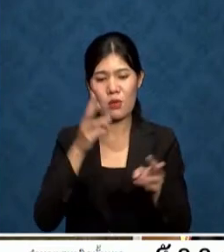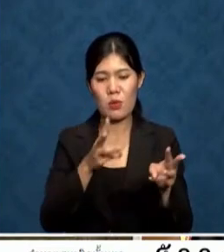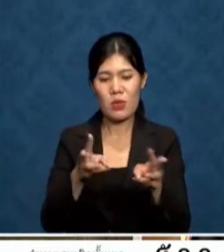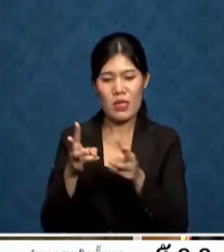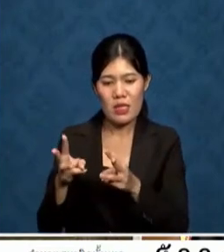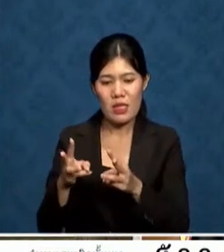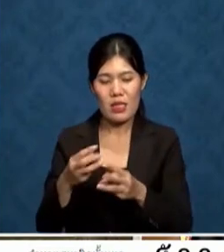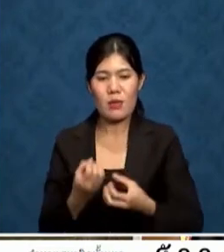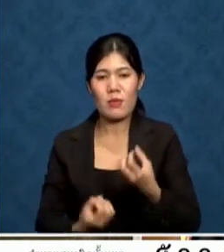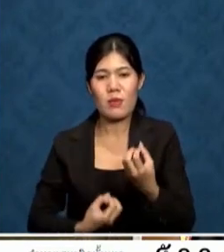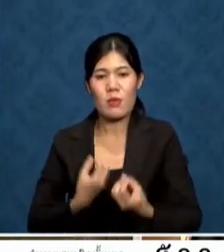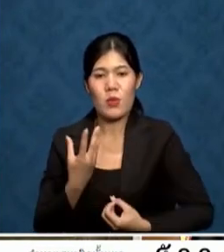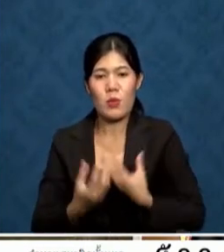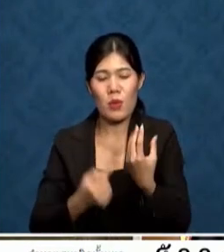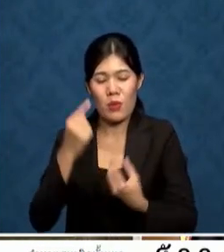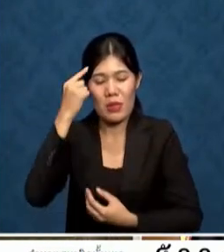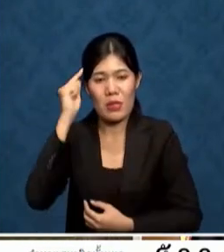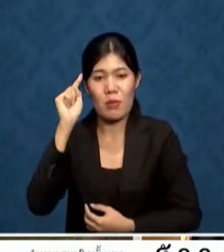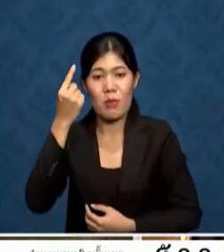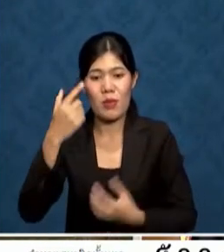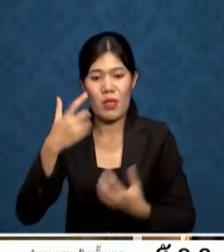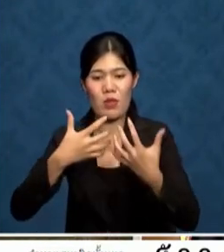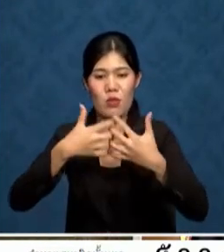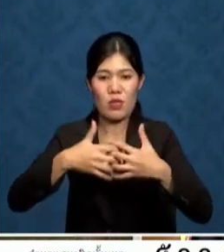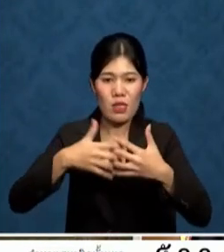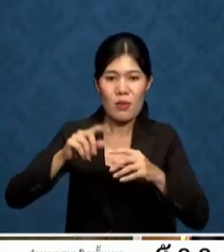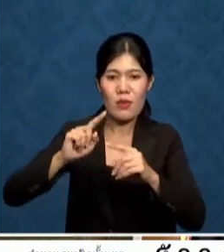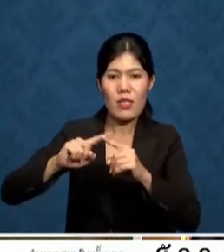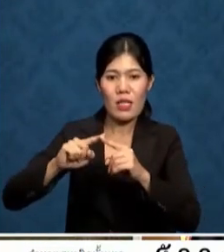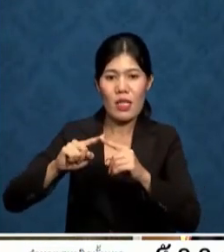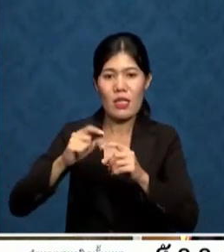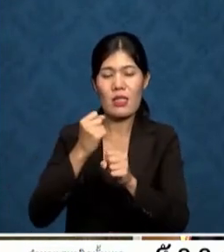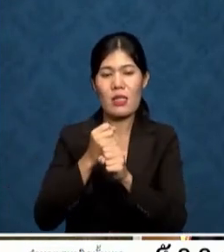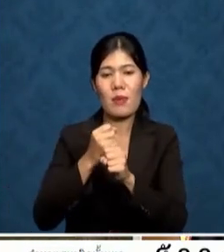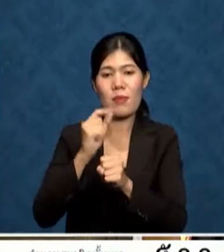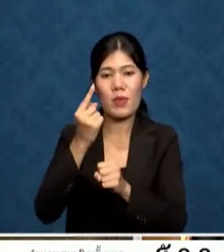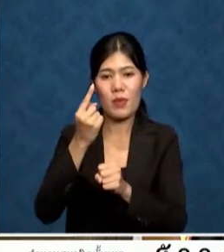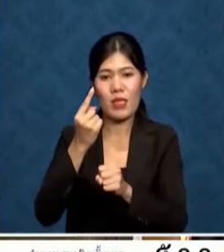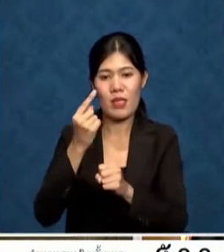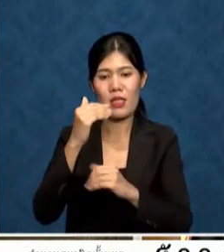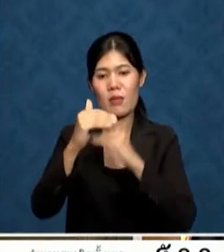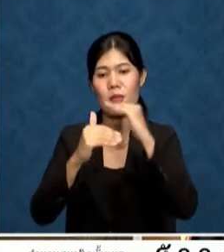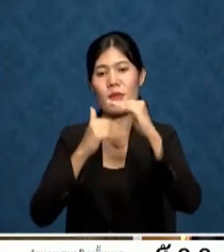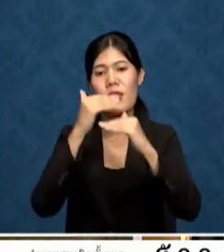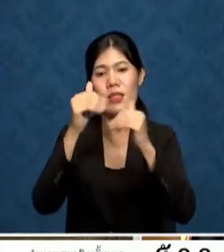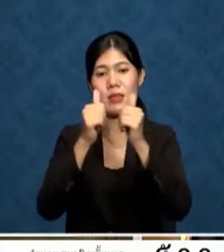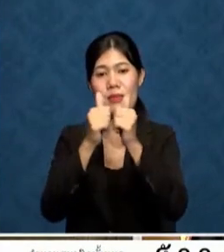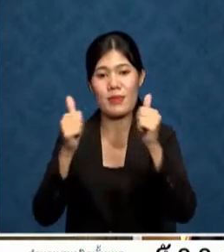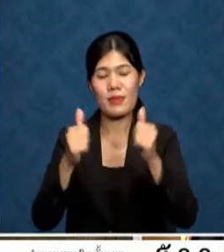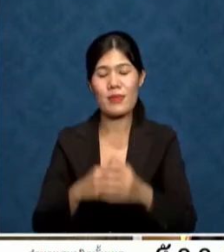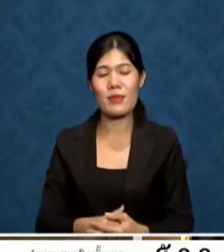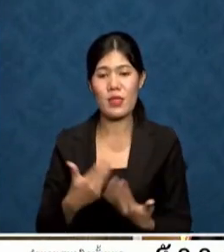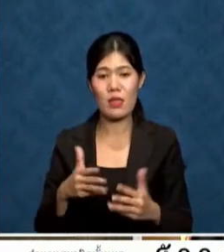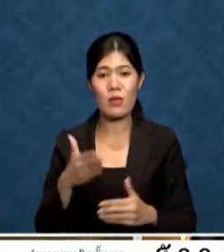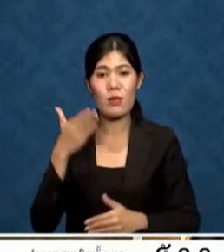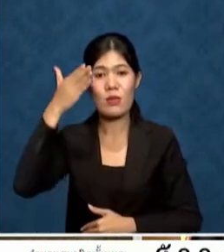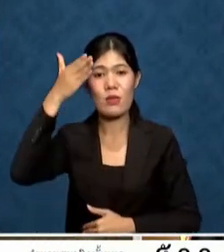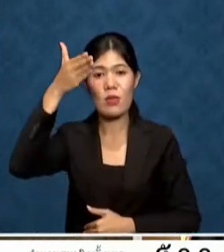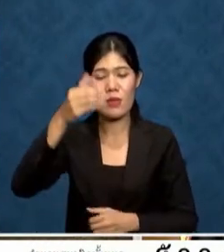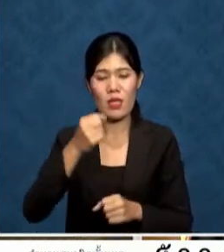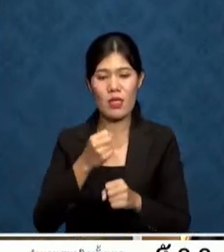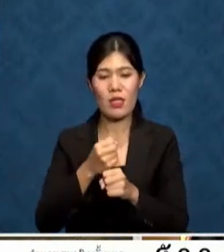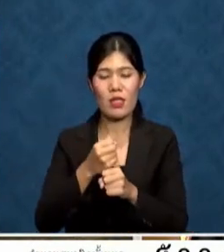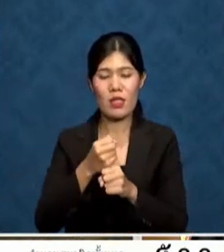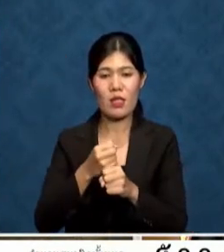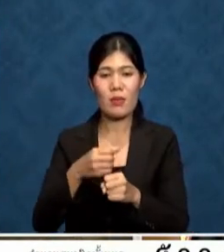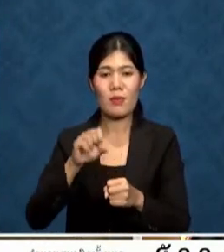นั้นออกมาเพื่อที่อุตสาหกรรมสร้างสรรค์ของเราเออุตสาหกรรมของเราจะถูกยกระดับด้วยความสร้างสรรแล้ววันนึง Soft Power